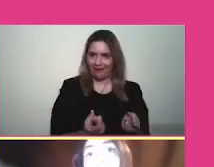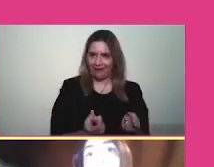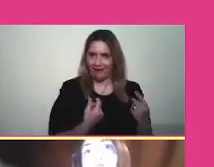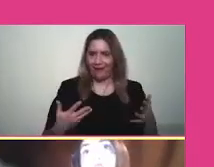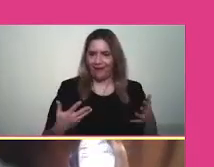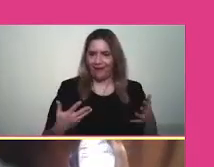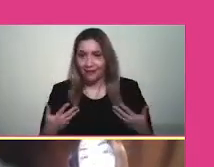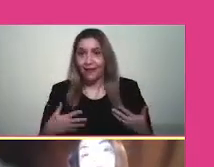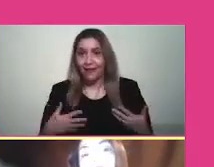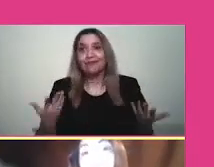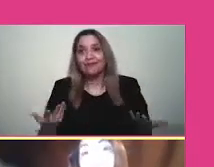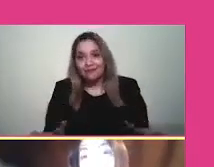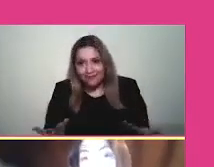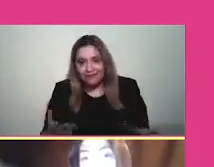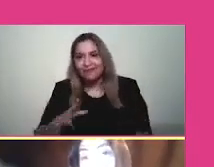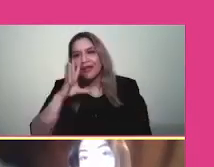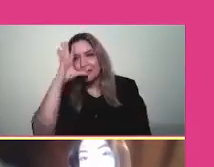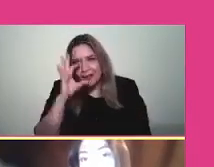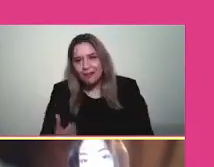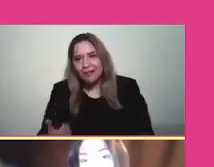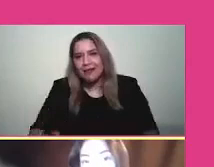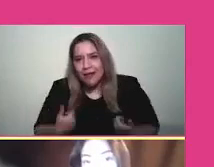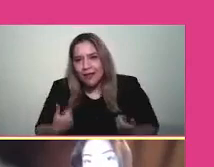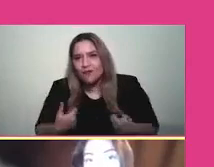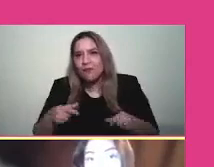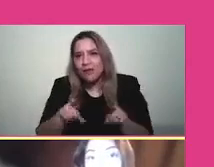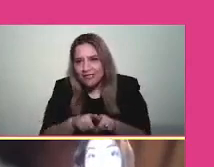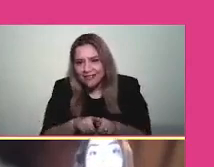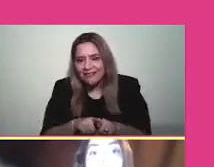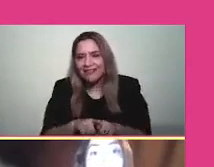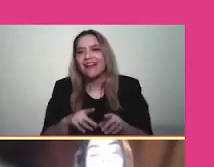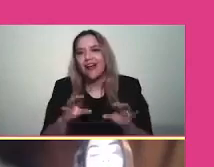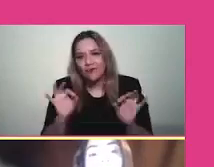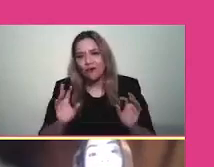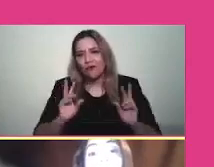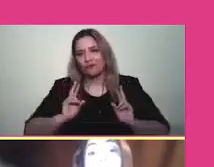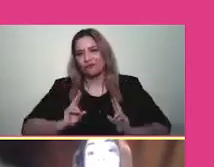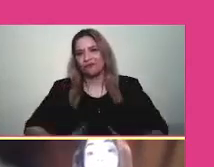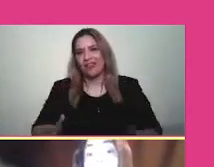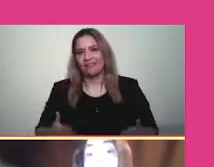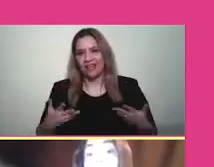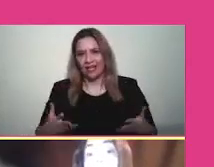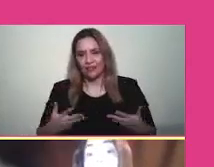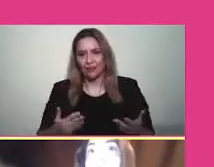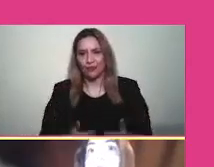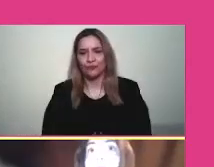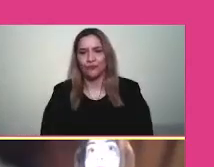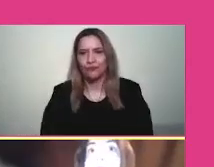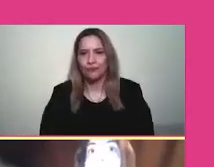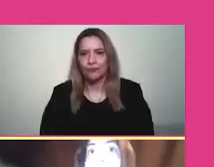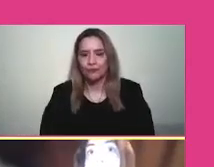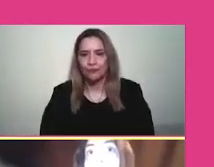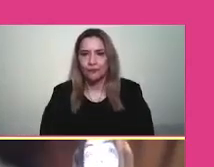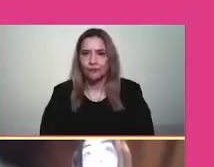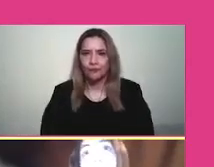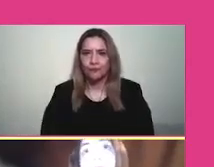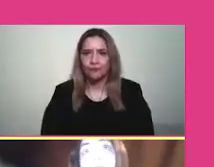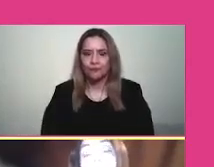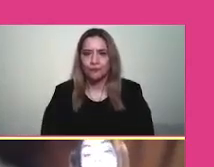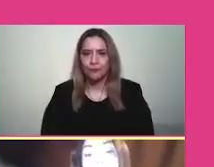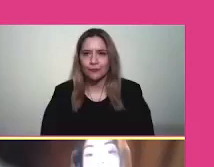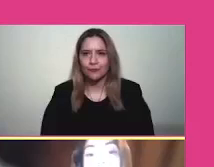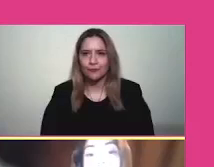τι πιο ευχάριστο από το να παίξουμε μαζί τους ένα παιχνίδι. Για την εμπειρία μας